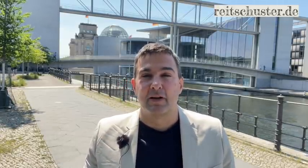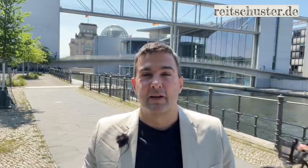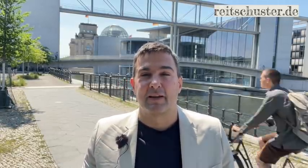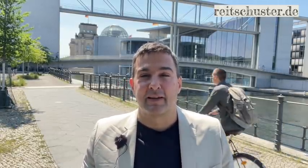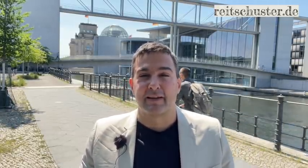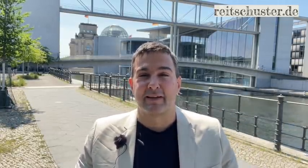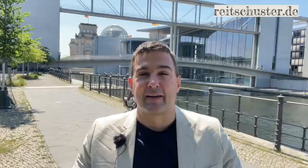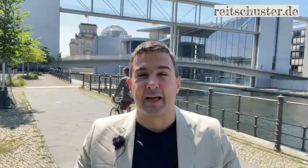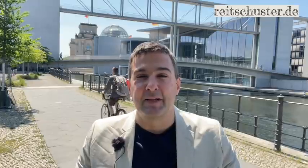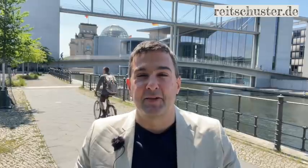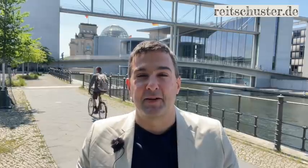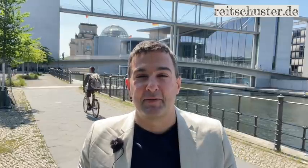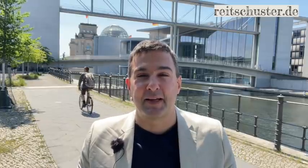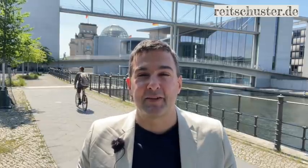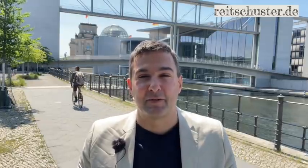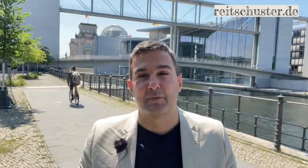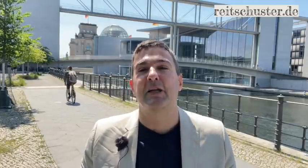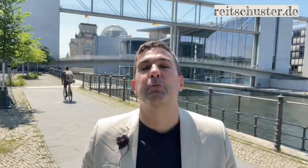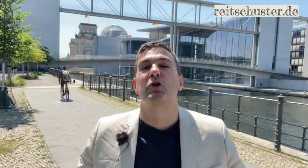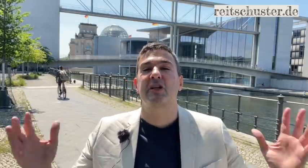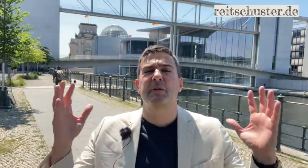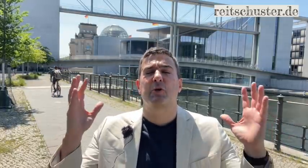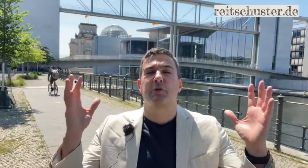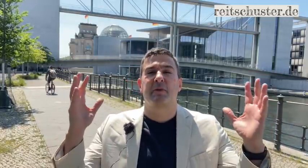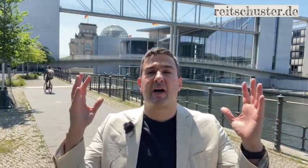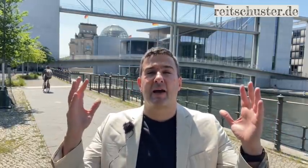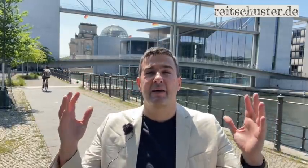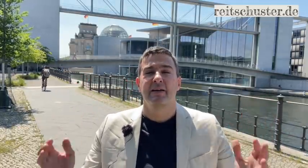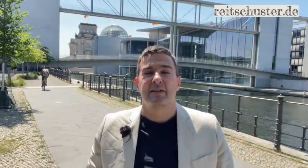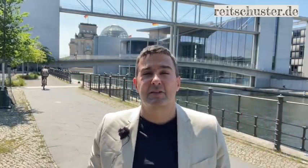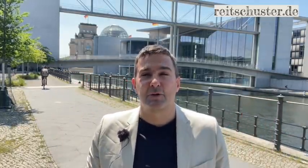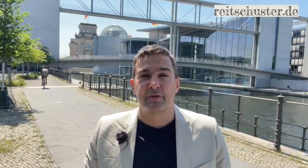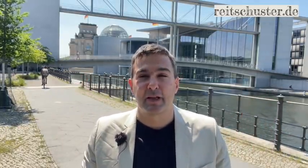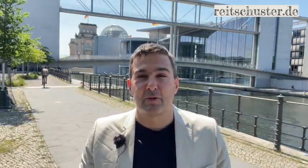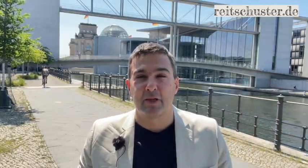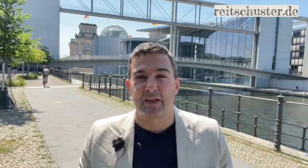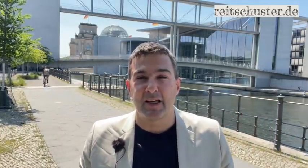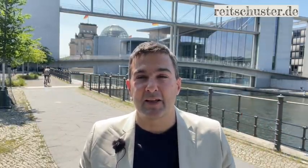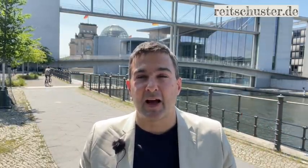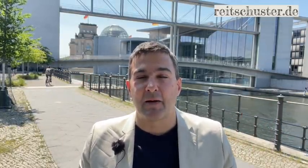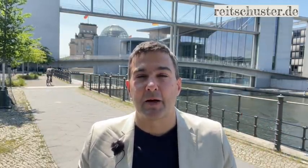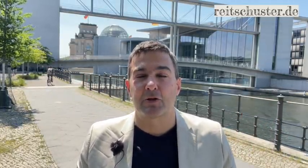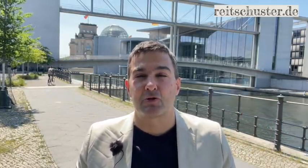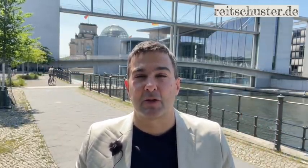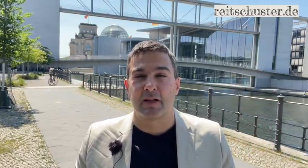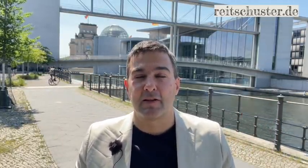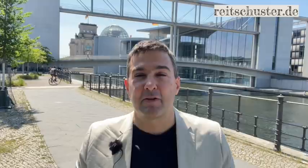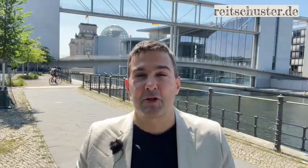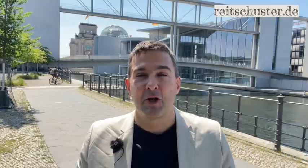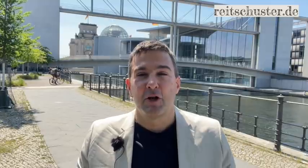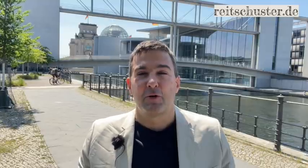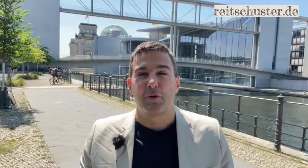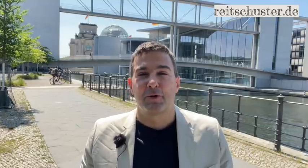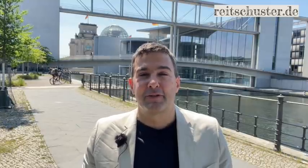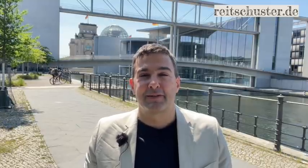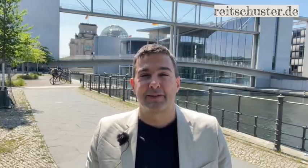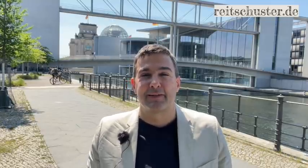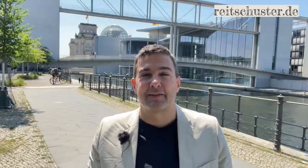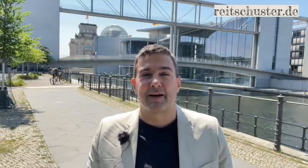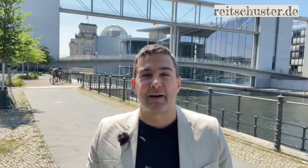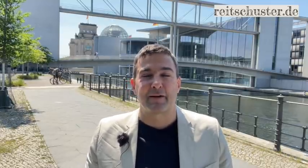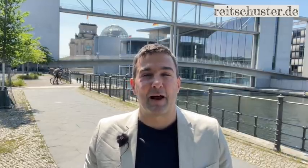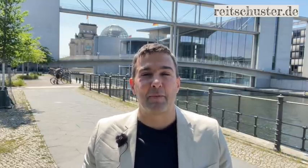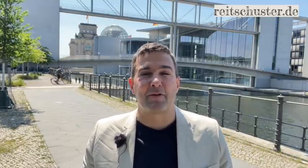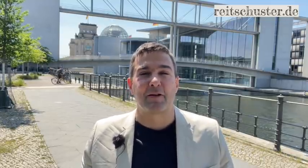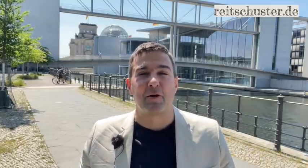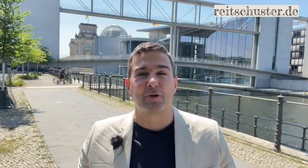Bundesregierung gegrillt wird. Nicht buchstäblich, Gott bewahre, das wollen wir natürlich nicht, aber journalistisch. Und